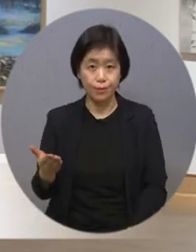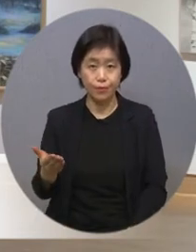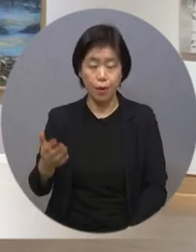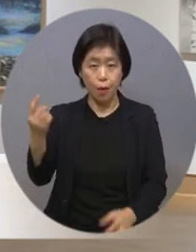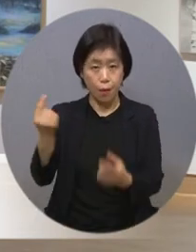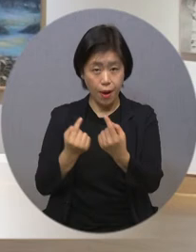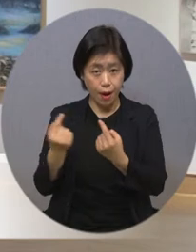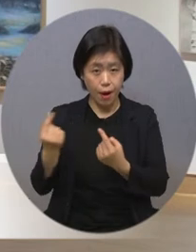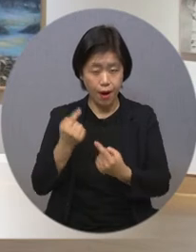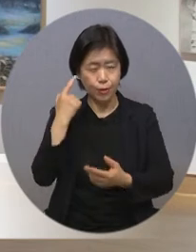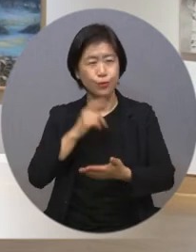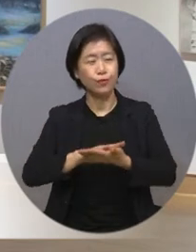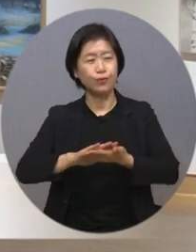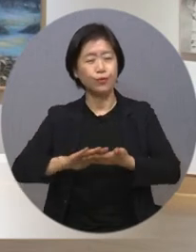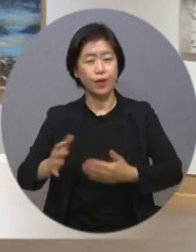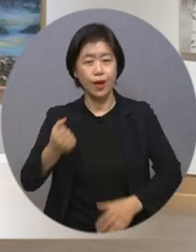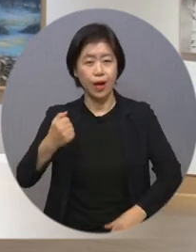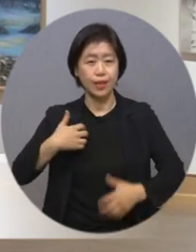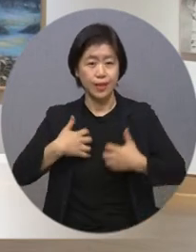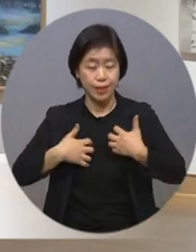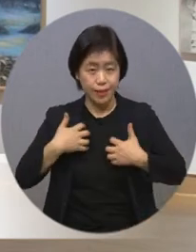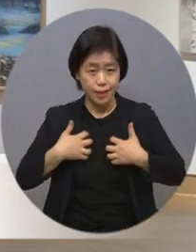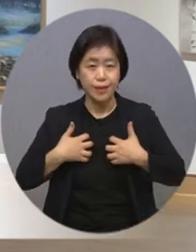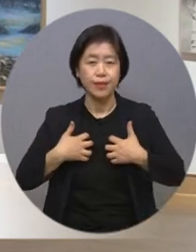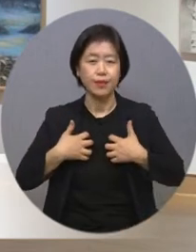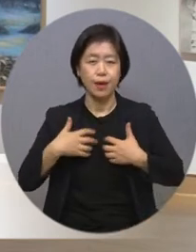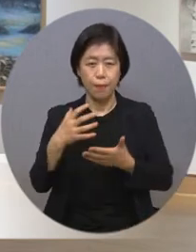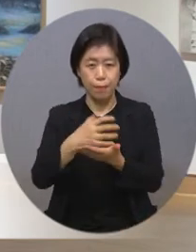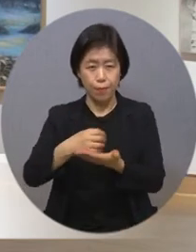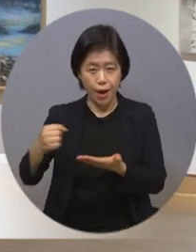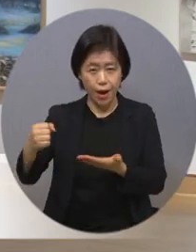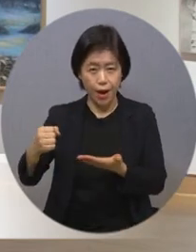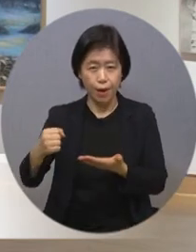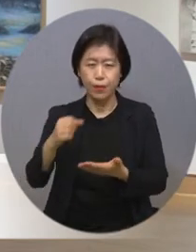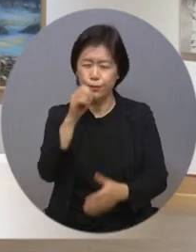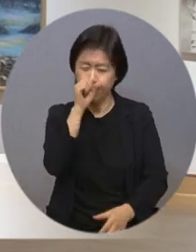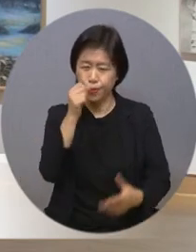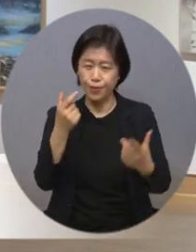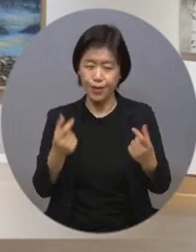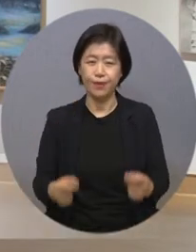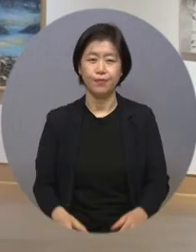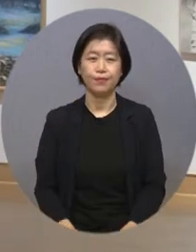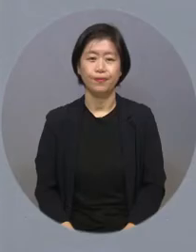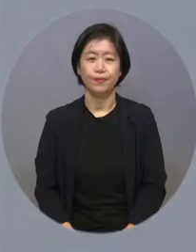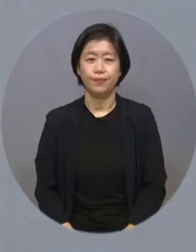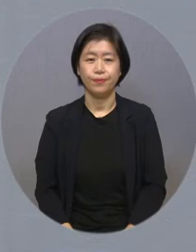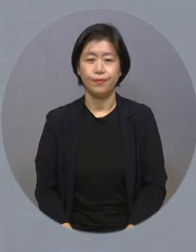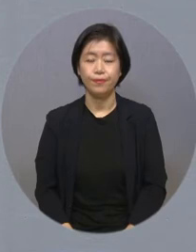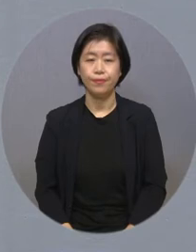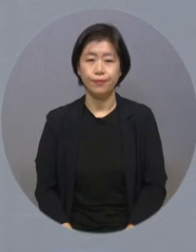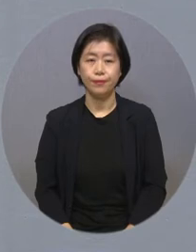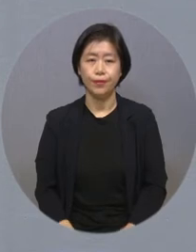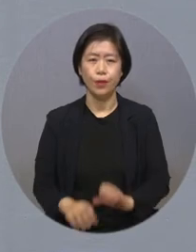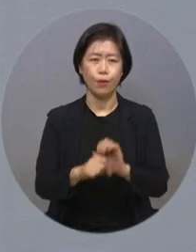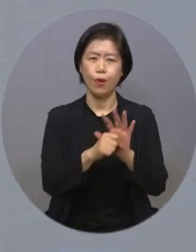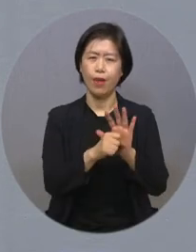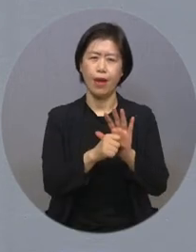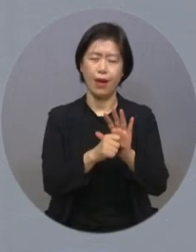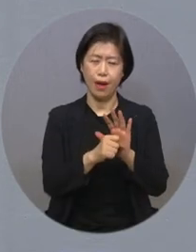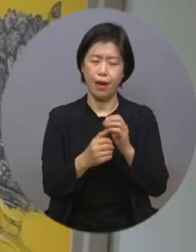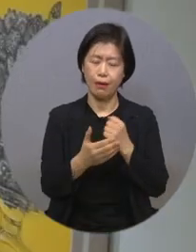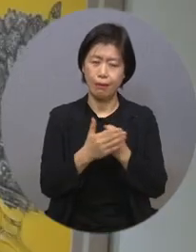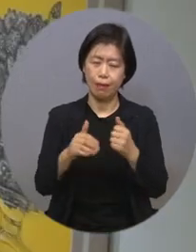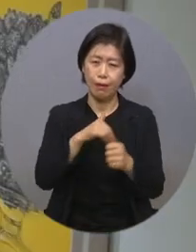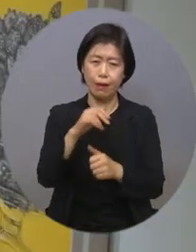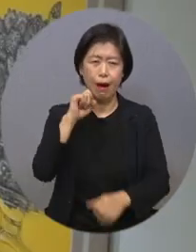하고 즐거움과 기쁨을 선물할 수 있는 그러한 귀한 초대된 줄 믿습니다. 코로나19의 어려운 시간